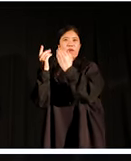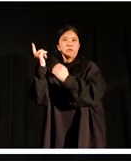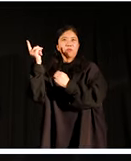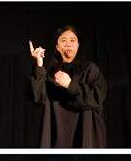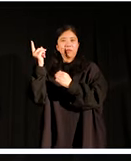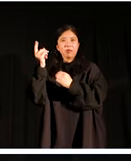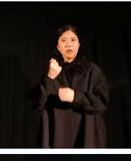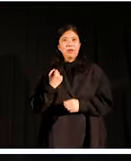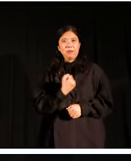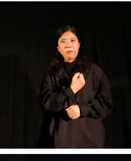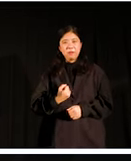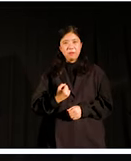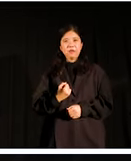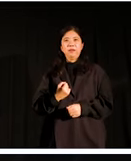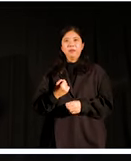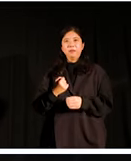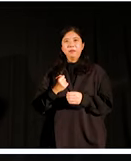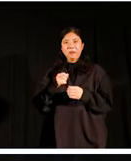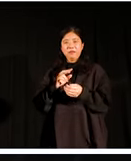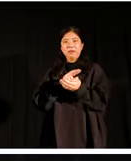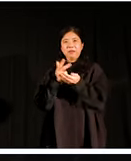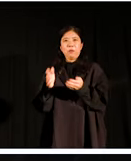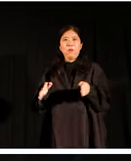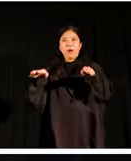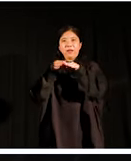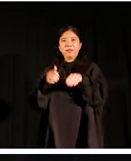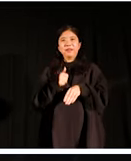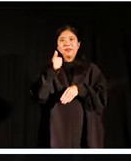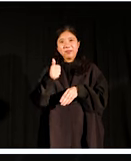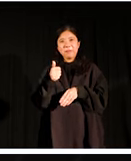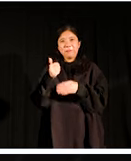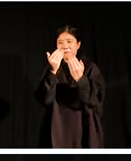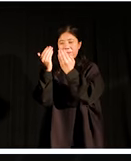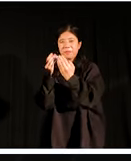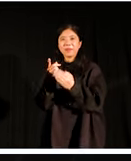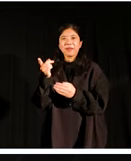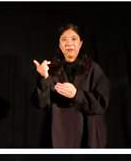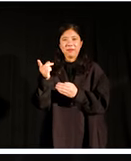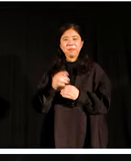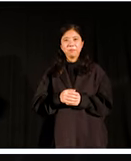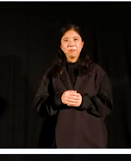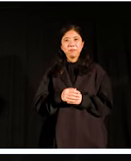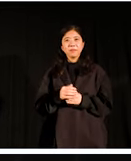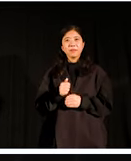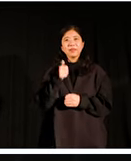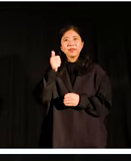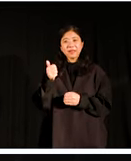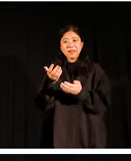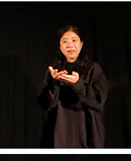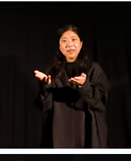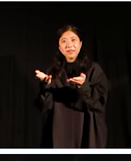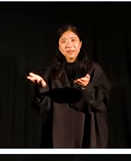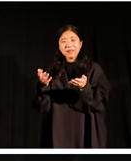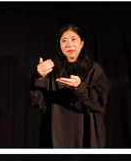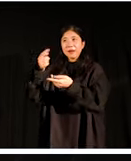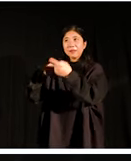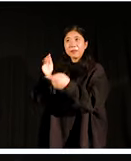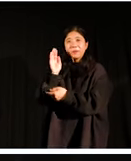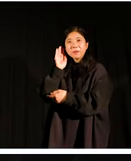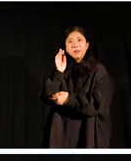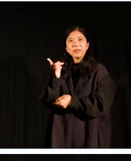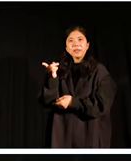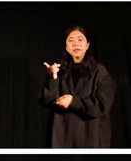姫売平和記念資料官をえ子供たちが訪れていりますえ資料官訪れえ展示お話を聞く子供たちの受け止め